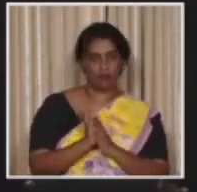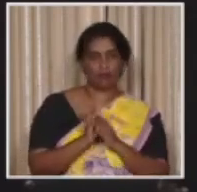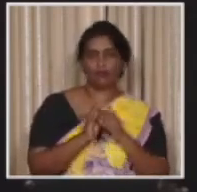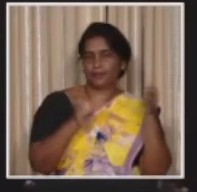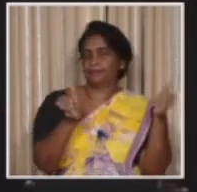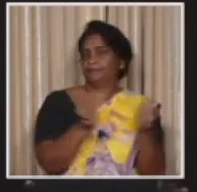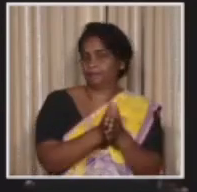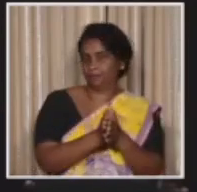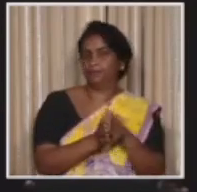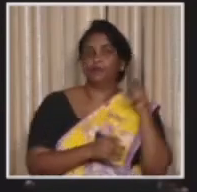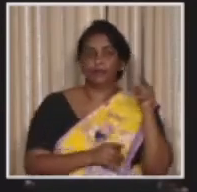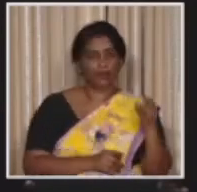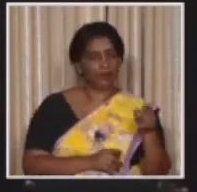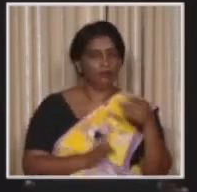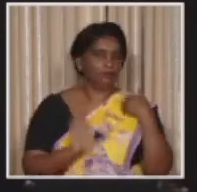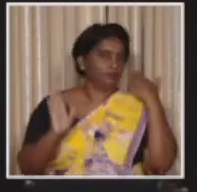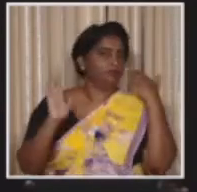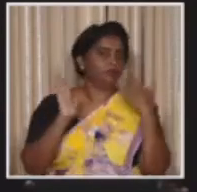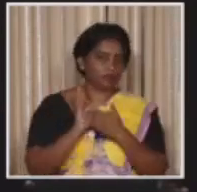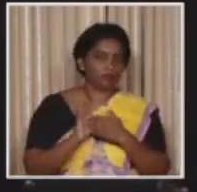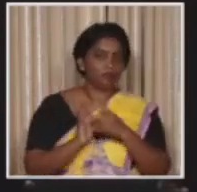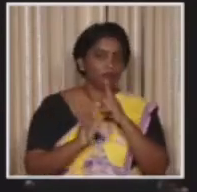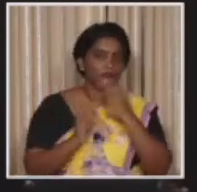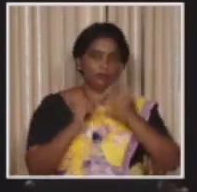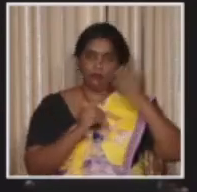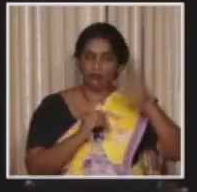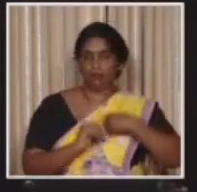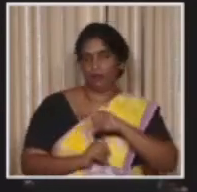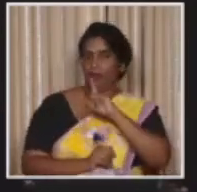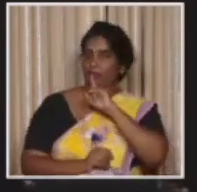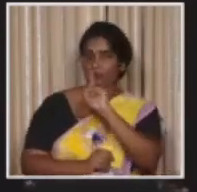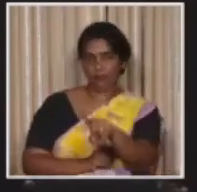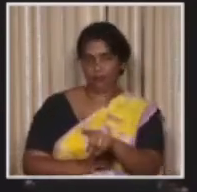බැවින් මේ පිළිබඳව අවධානය යොමු කරලා ඔබතුමාට ඉදිරියේදී